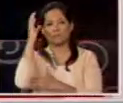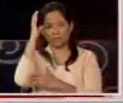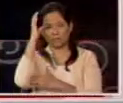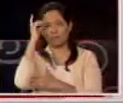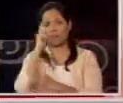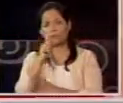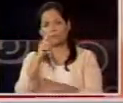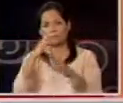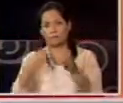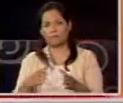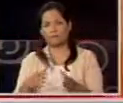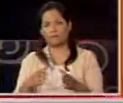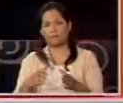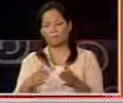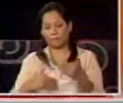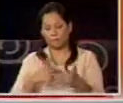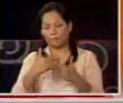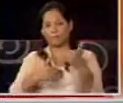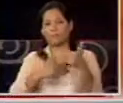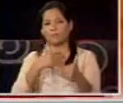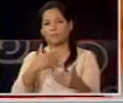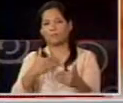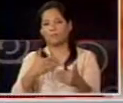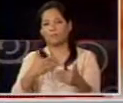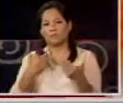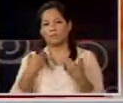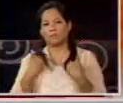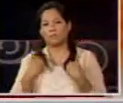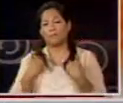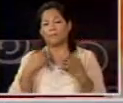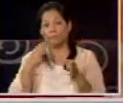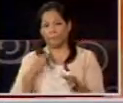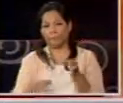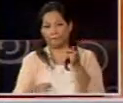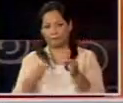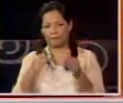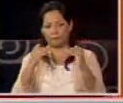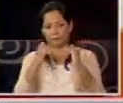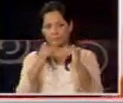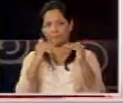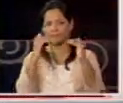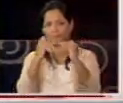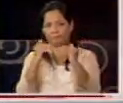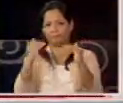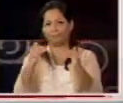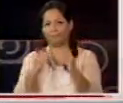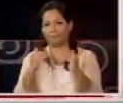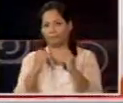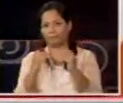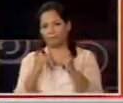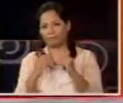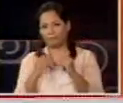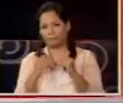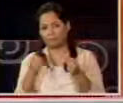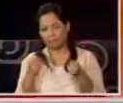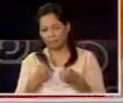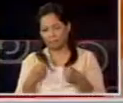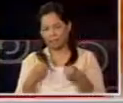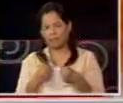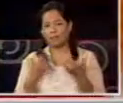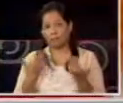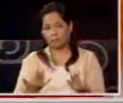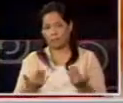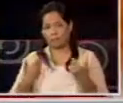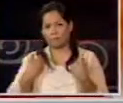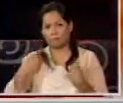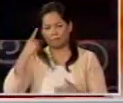no? Dito po sa prosesong ito, meron pong judge at patas-patas po ang laban diyan. Ngayon po nagkaroon ng desisyon